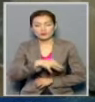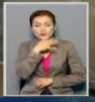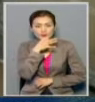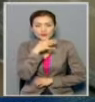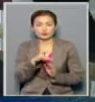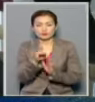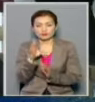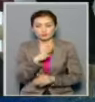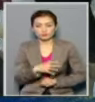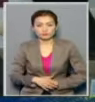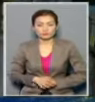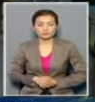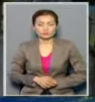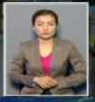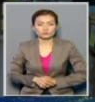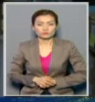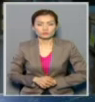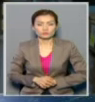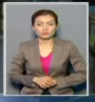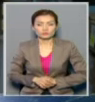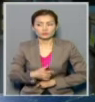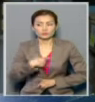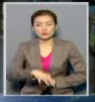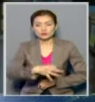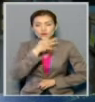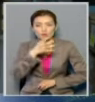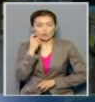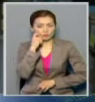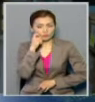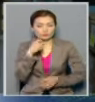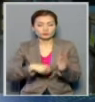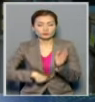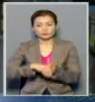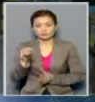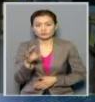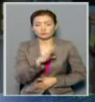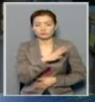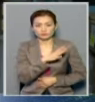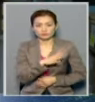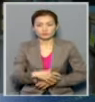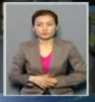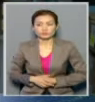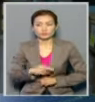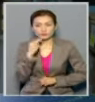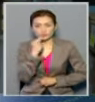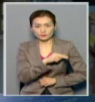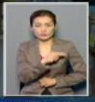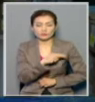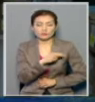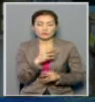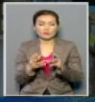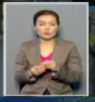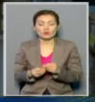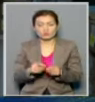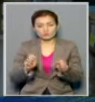тауарды бірден тапты. Бүгін өзіме қатты ұнаған аяқ киімді таңдап сатып алдым. Сапасына сын жоқ.